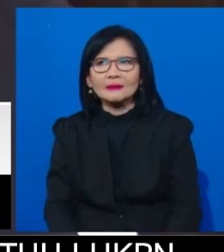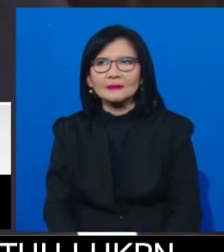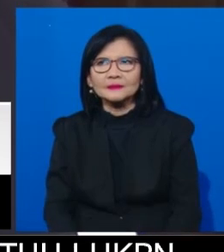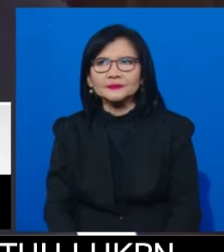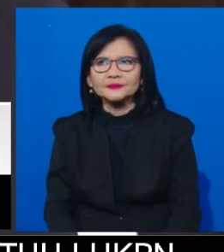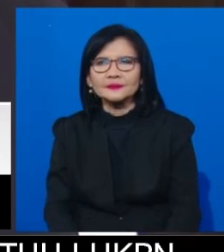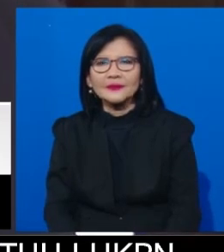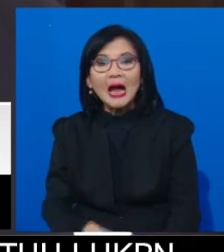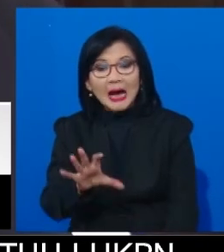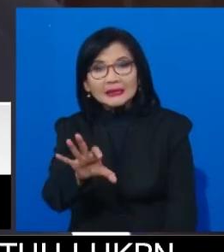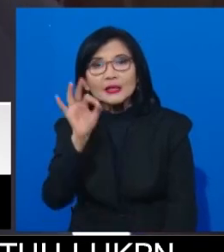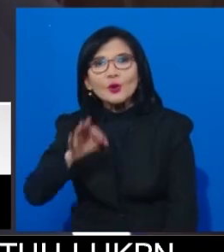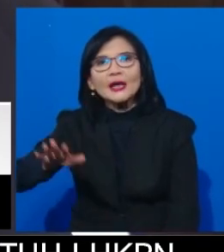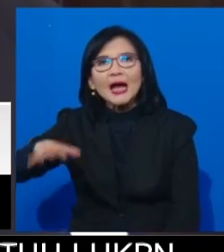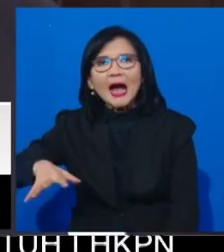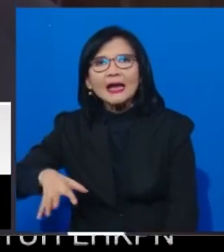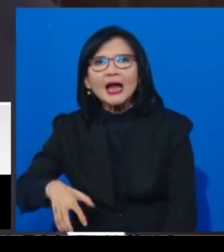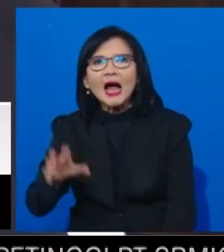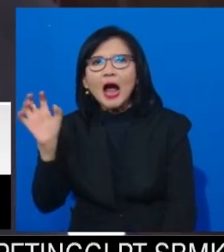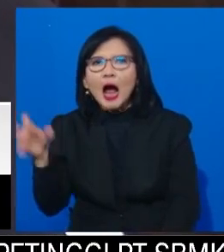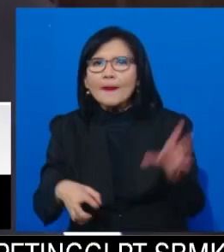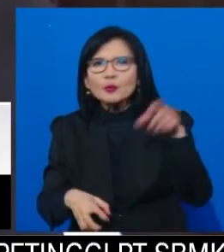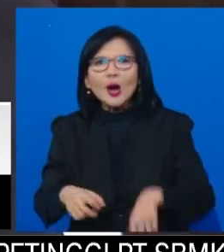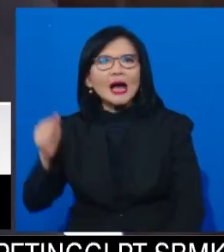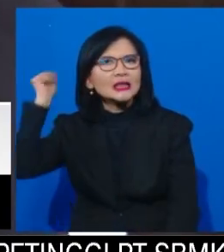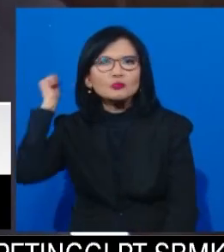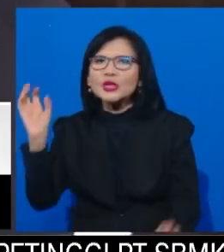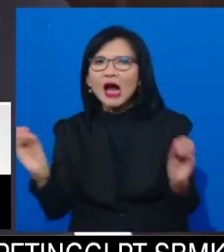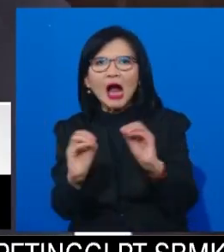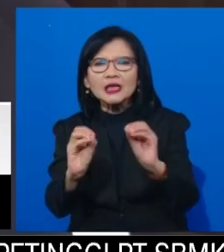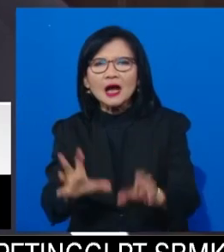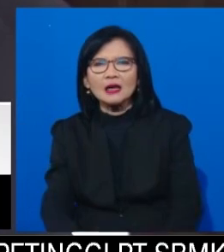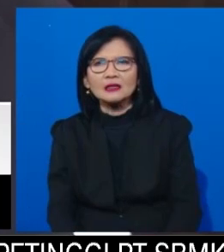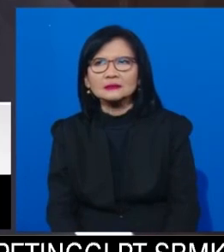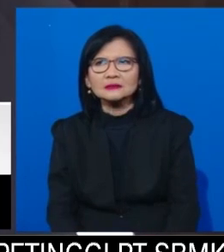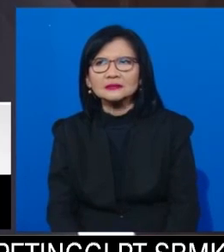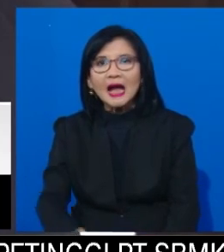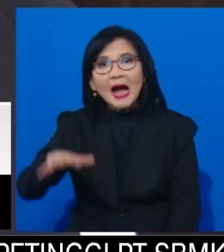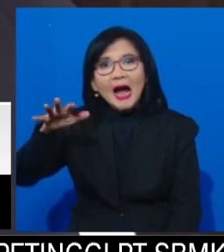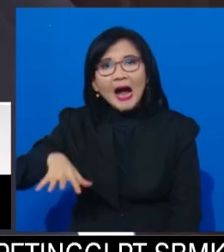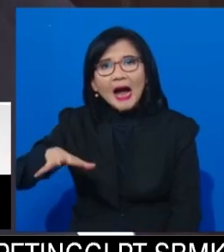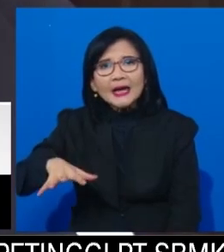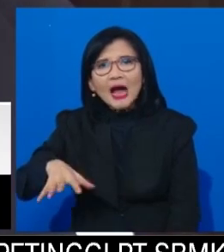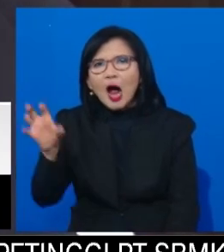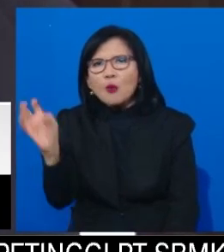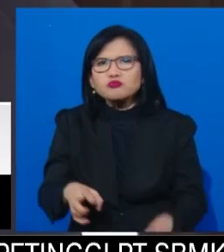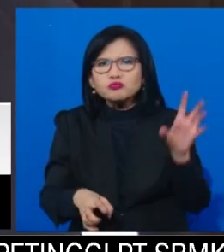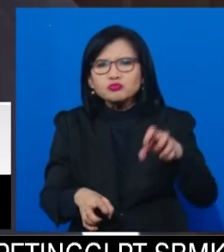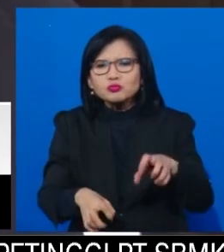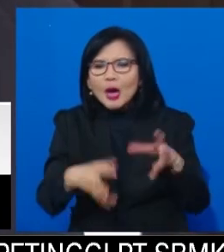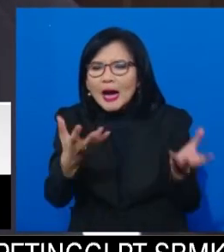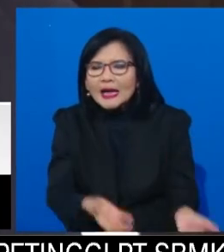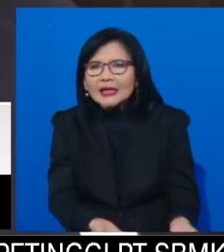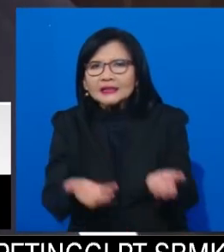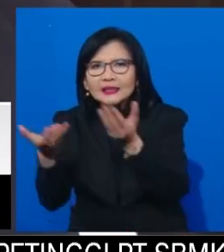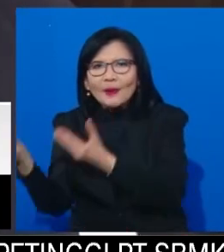Dan ditemukan anak beruang itu tidak ada induknya, kemungkinan besar ditinggal induknya. Kemudian anak beruang tersebut dibawa sama masyarakat ke